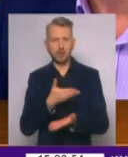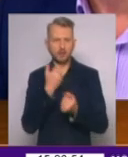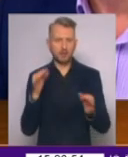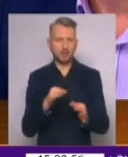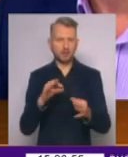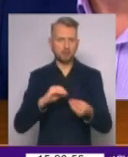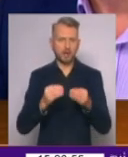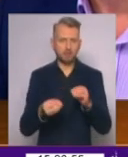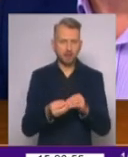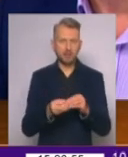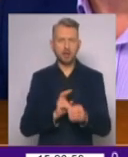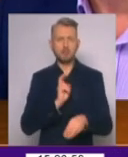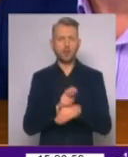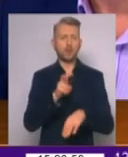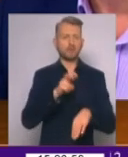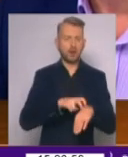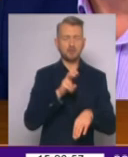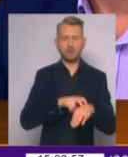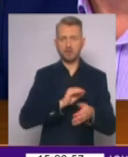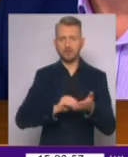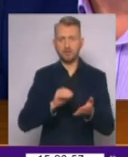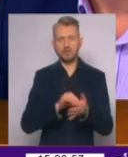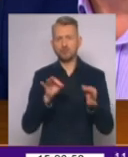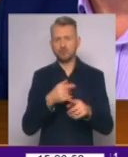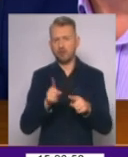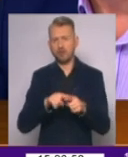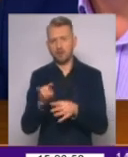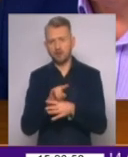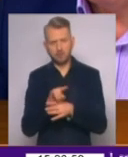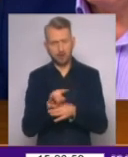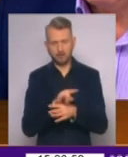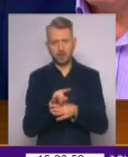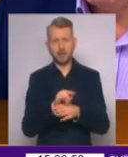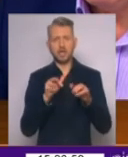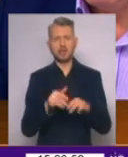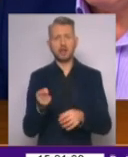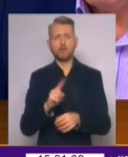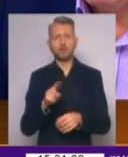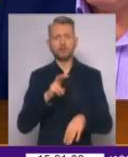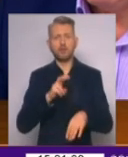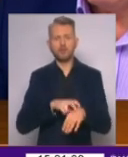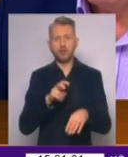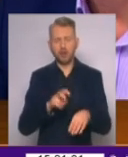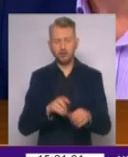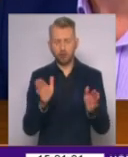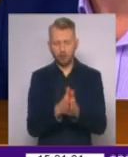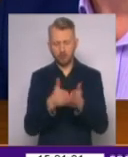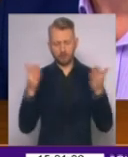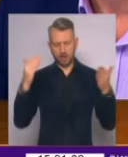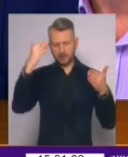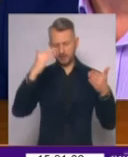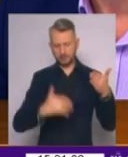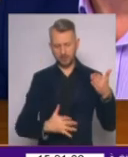проблем. Приходиш до врача, врач виписує. Нічого це неправда, неправду говорить. Дело в тому, що врач відкриває список